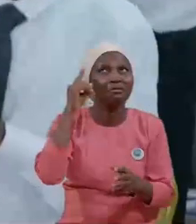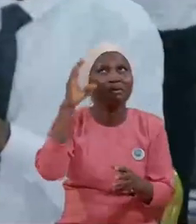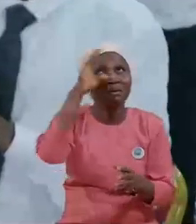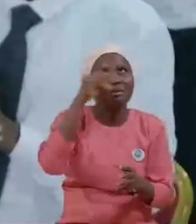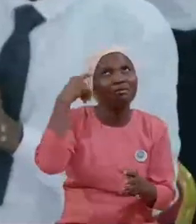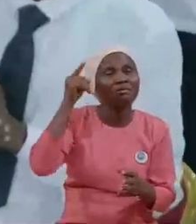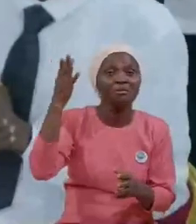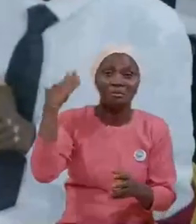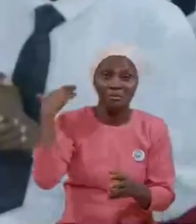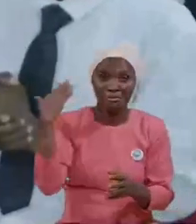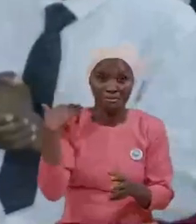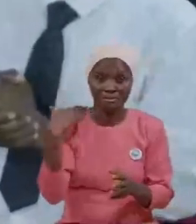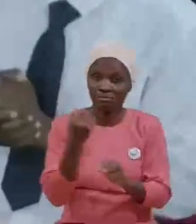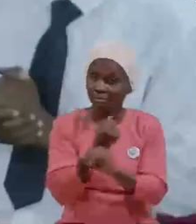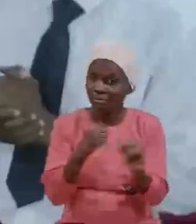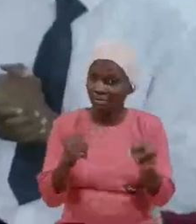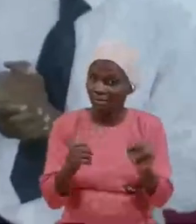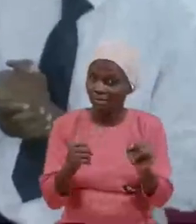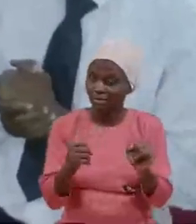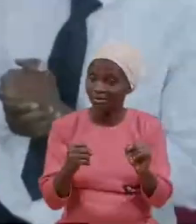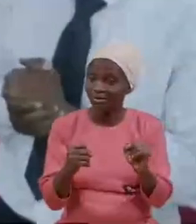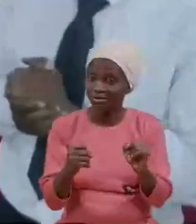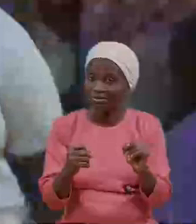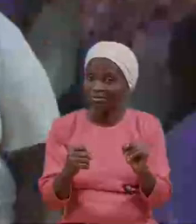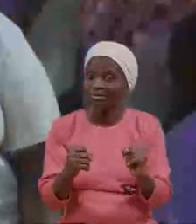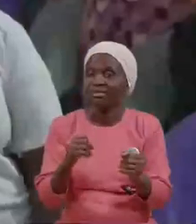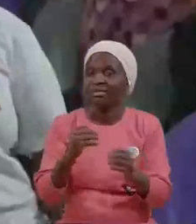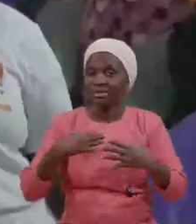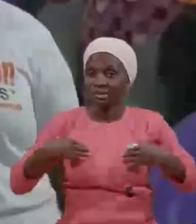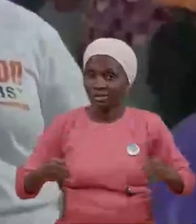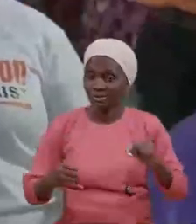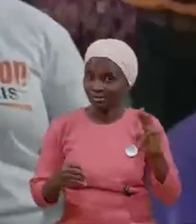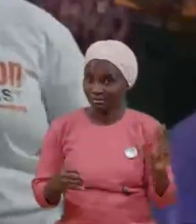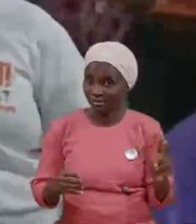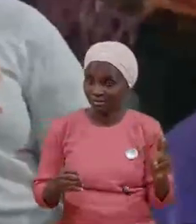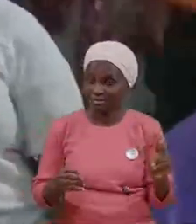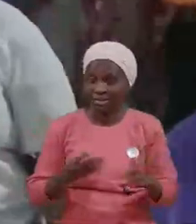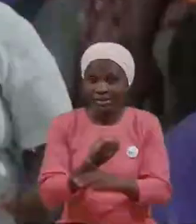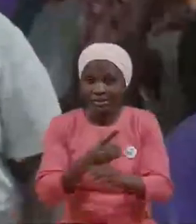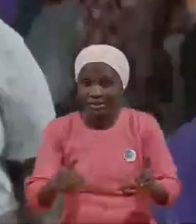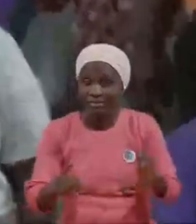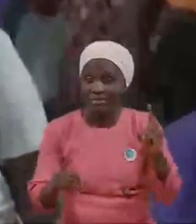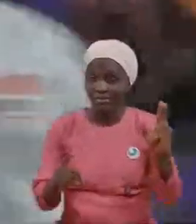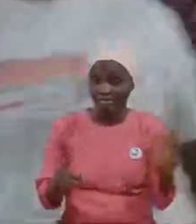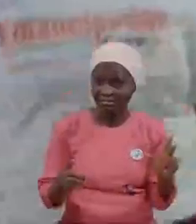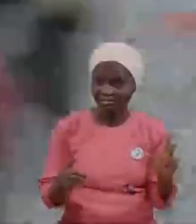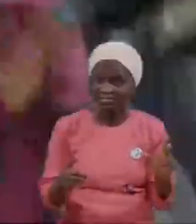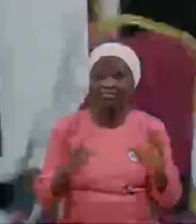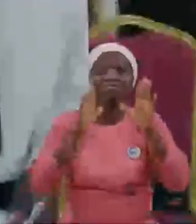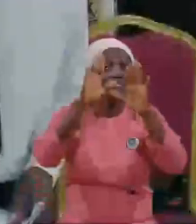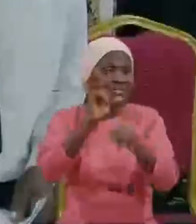salut, la guérison, la délivrance, les miracles de la part du